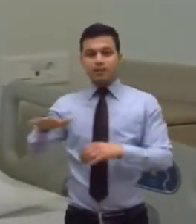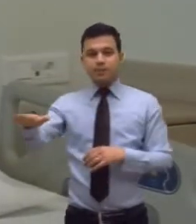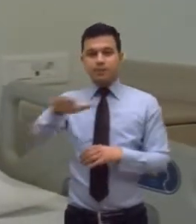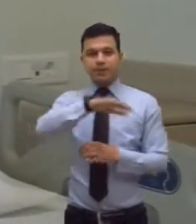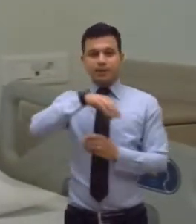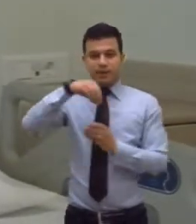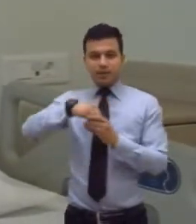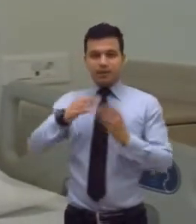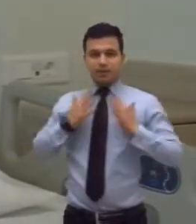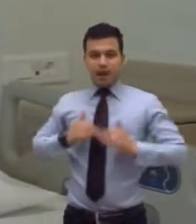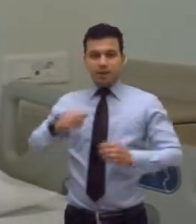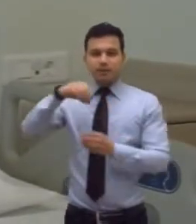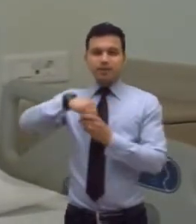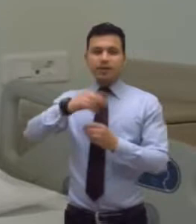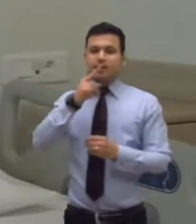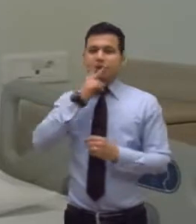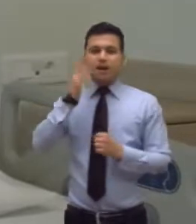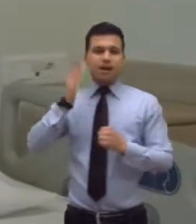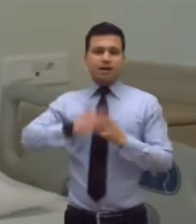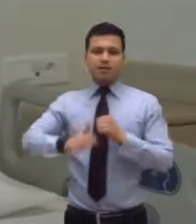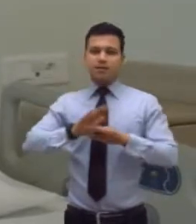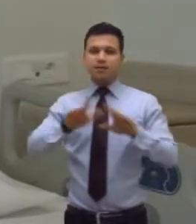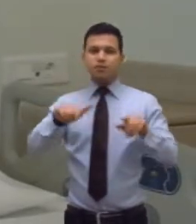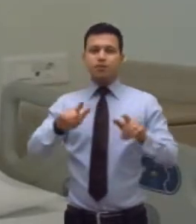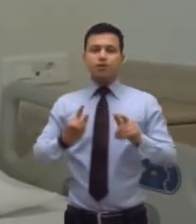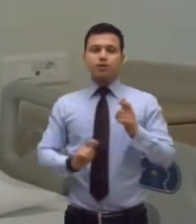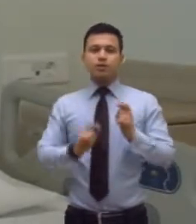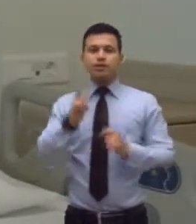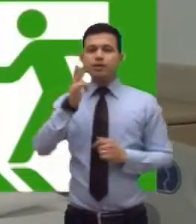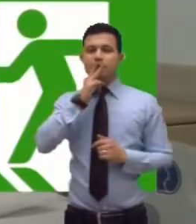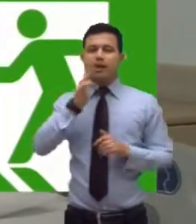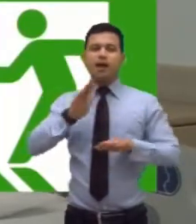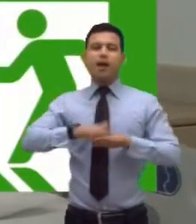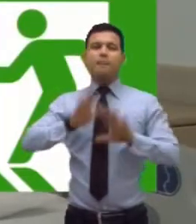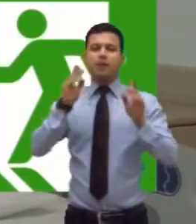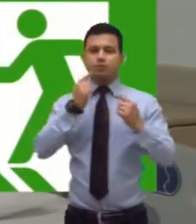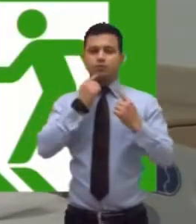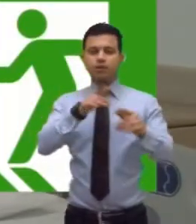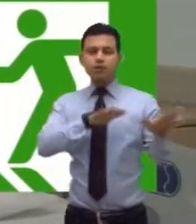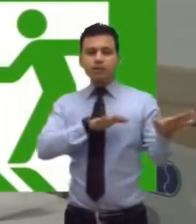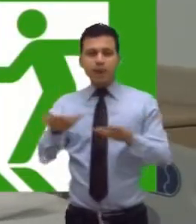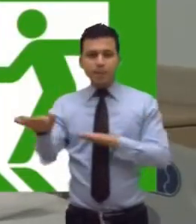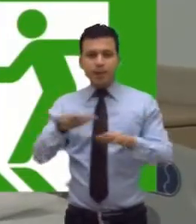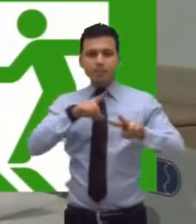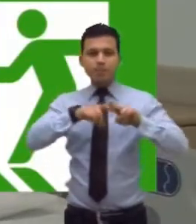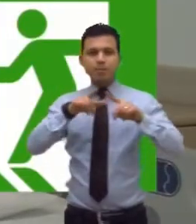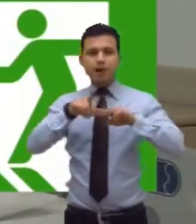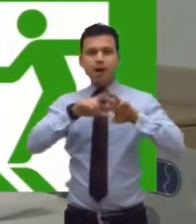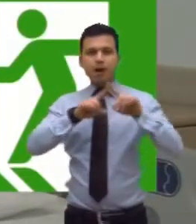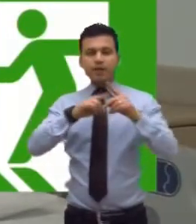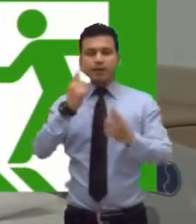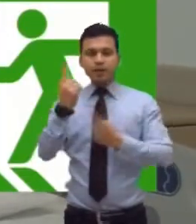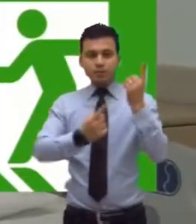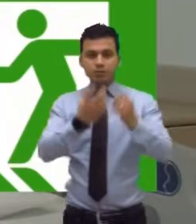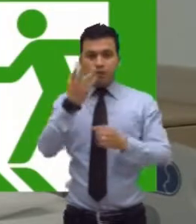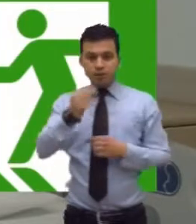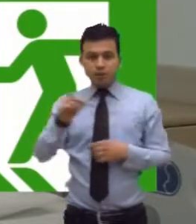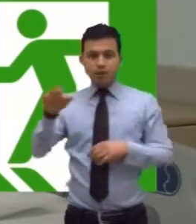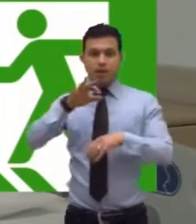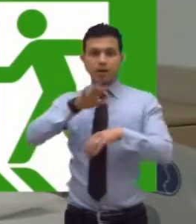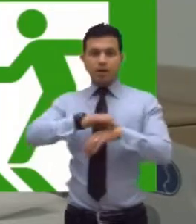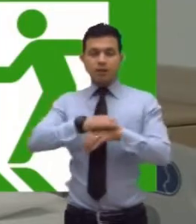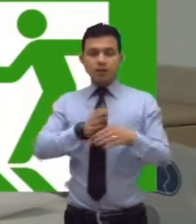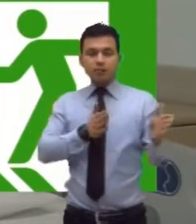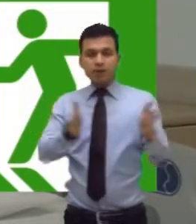hastaların sağlığı için sigara kullanmayınız. Yangın, deprem gibi afet hallerinde sağlık çalışanlarımızın